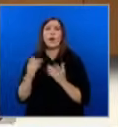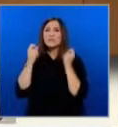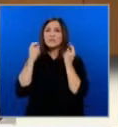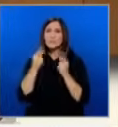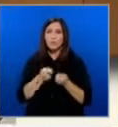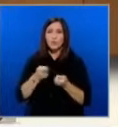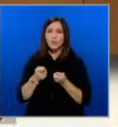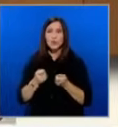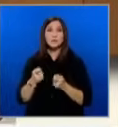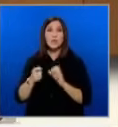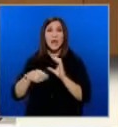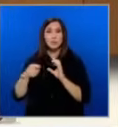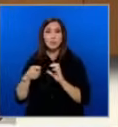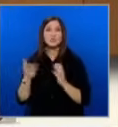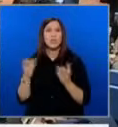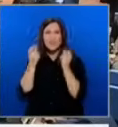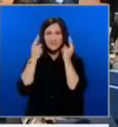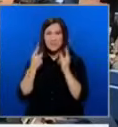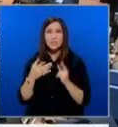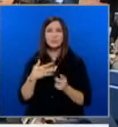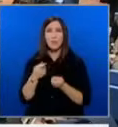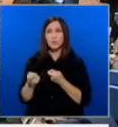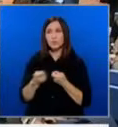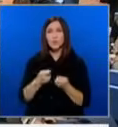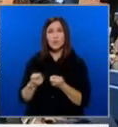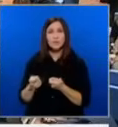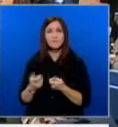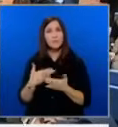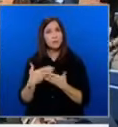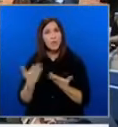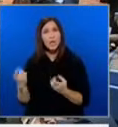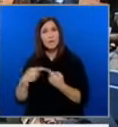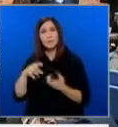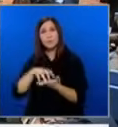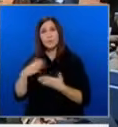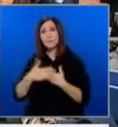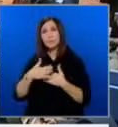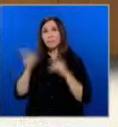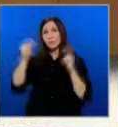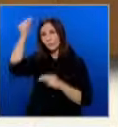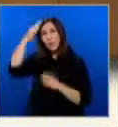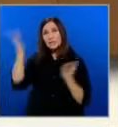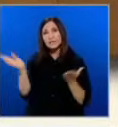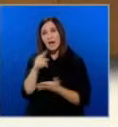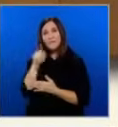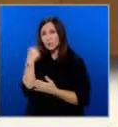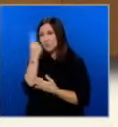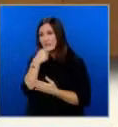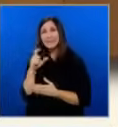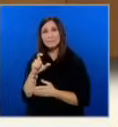има враждебно отношение към групата на Продължаваме промяната и Демократична България. Става въпрос за лицето Симон